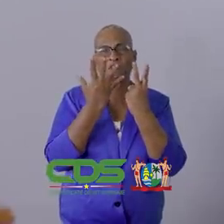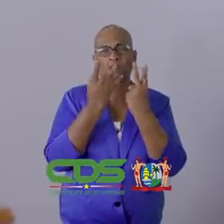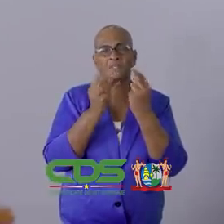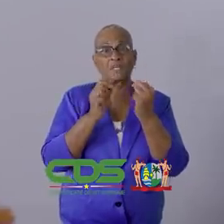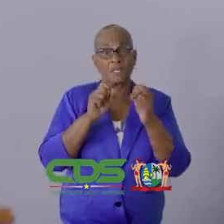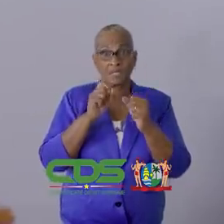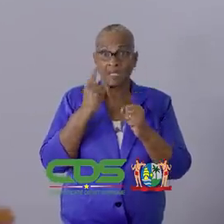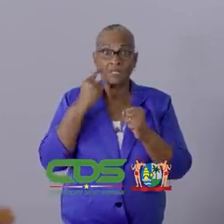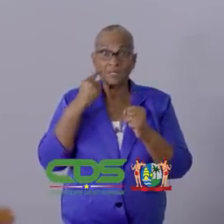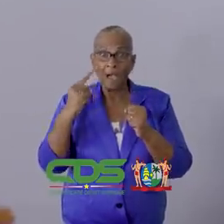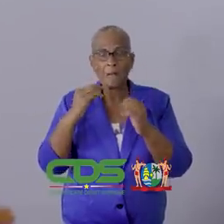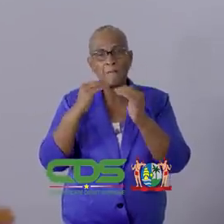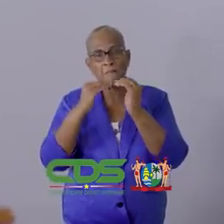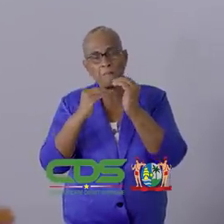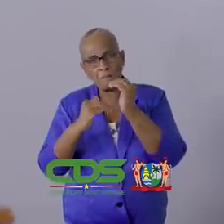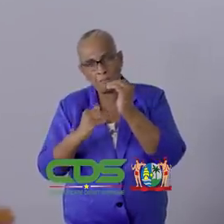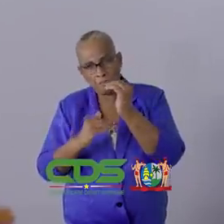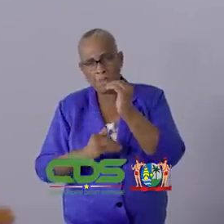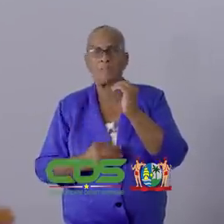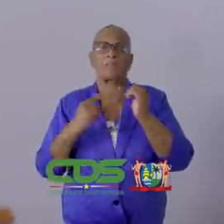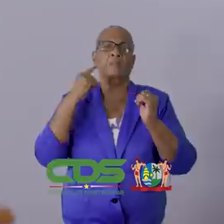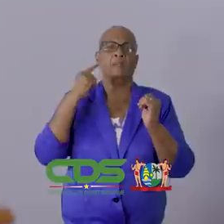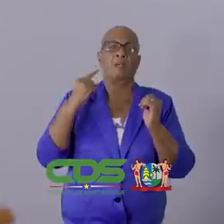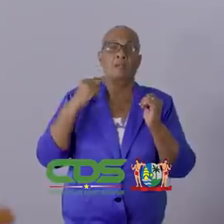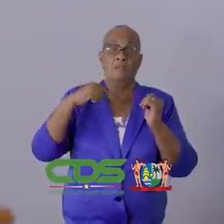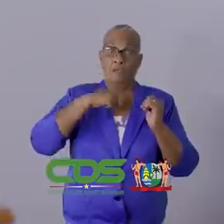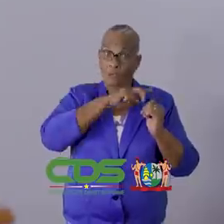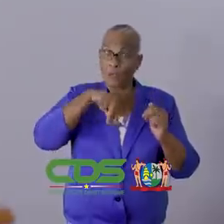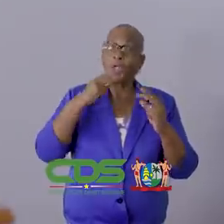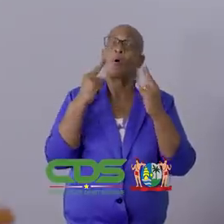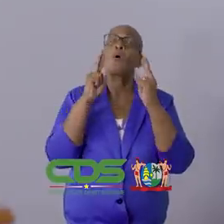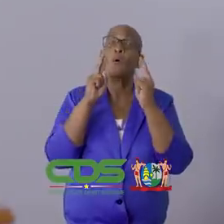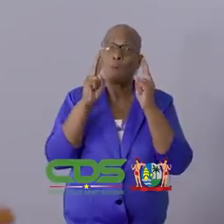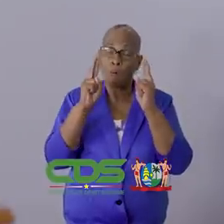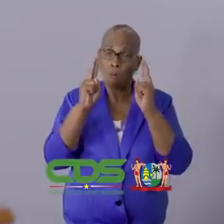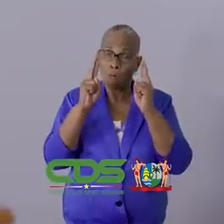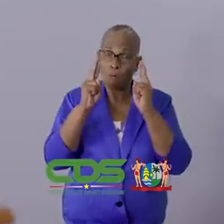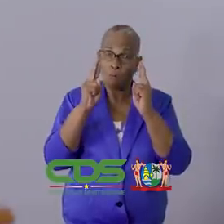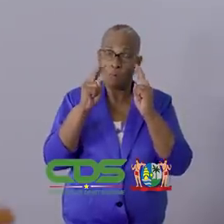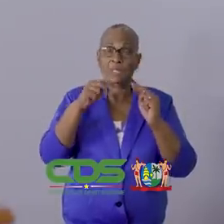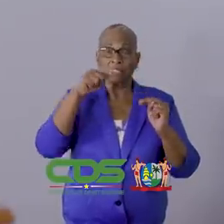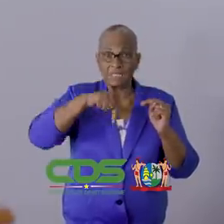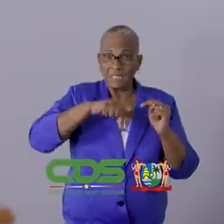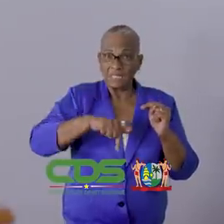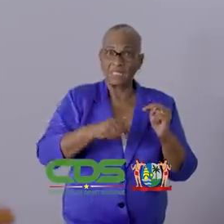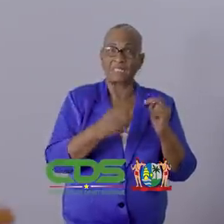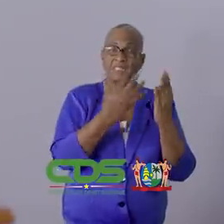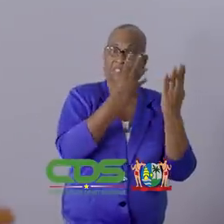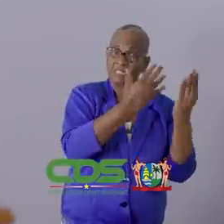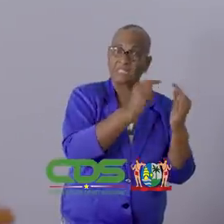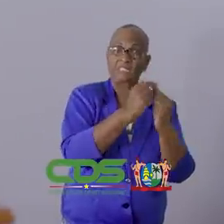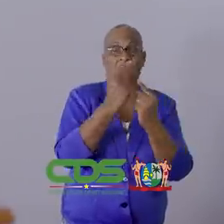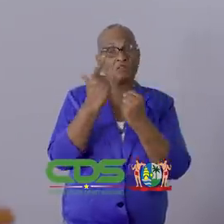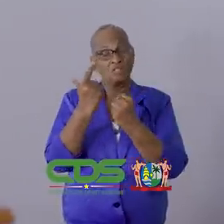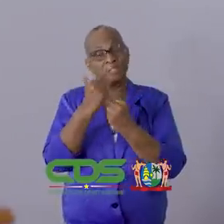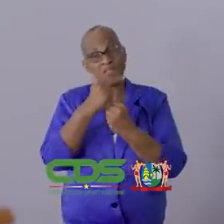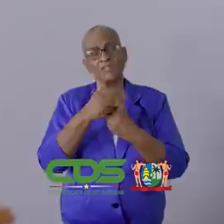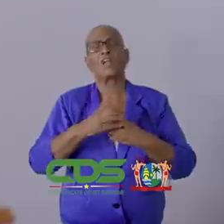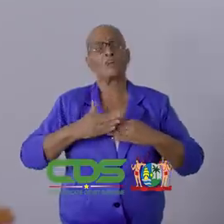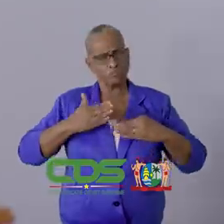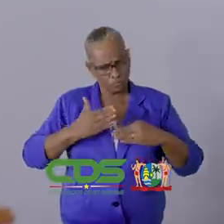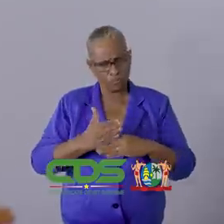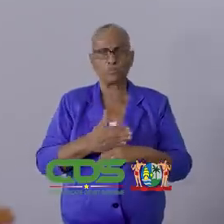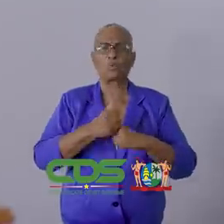nieuwe gevallen per dag. Wij hopen dat dit beeld zich de komende 7 tot 10 dagen